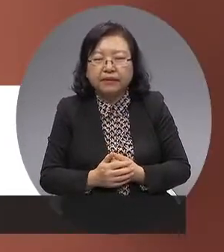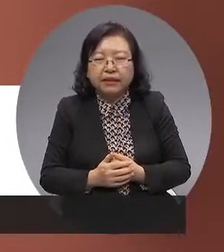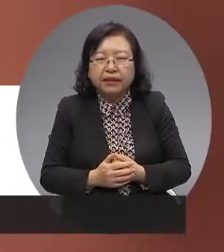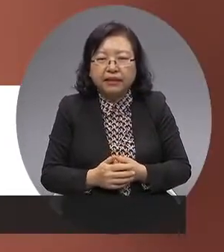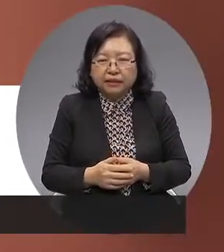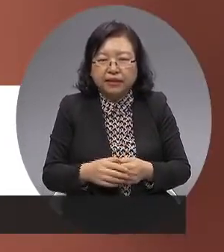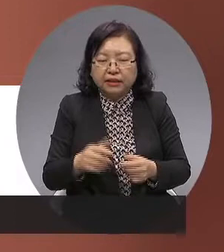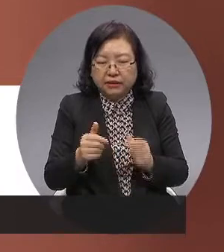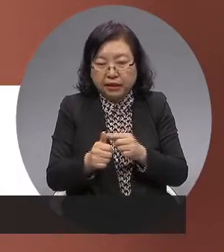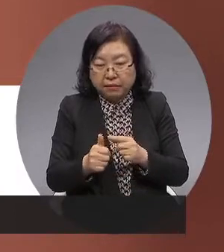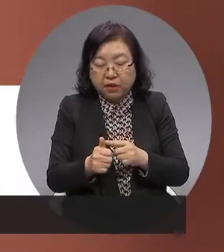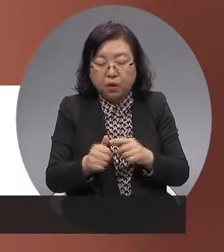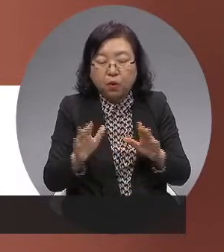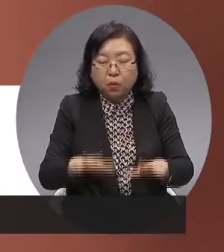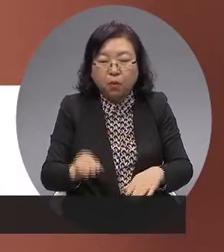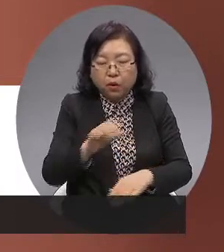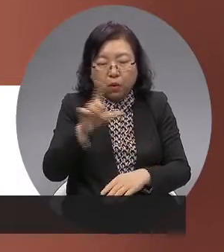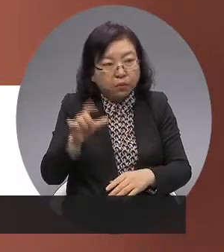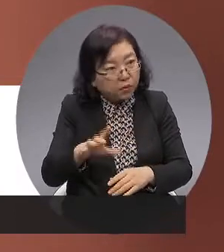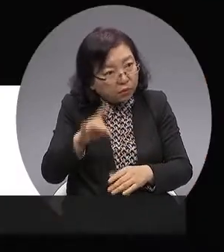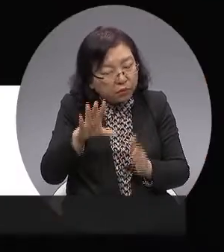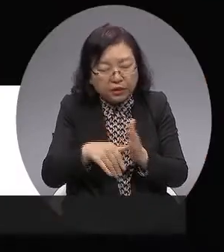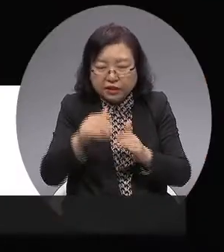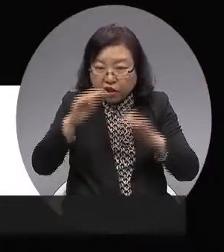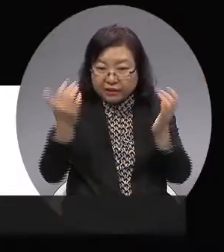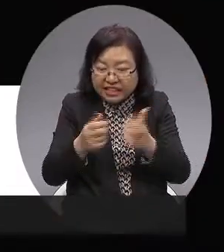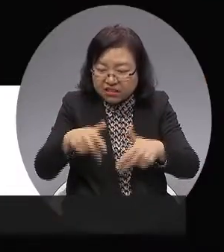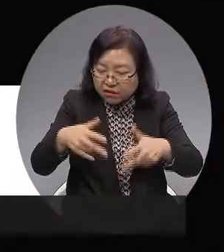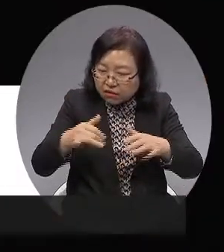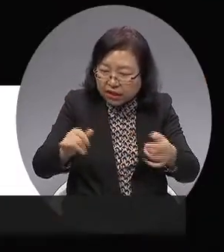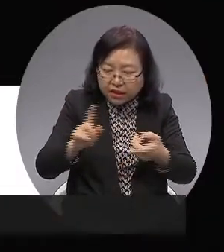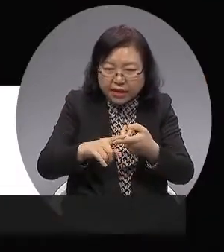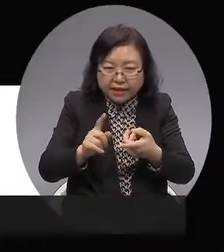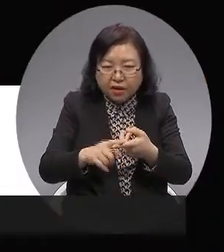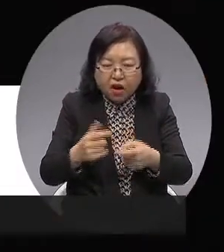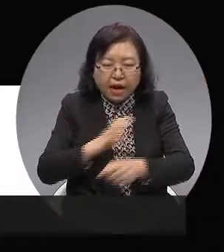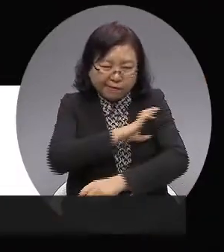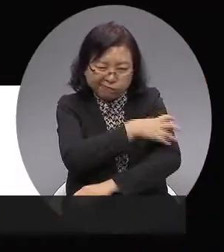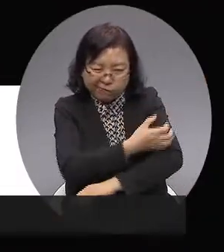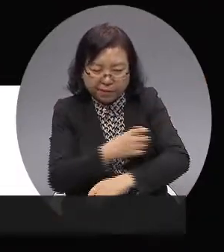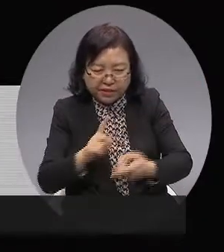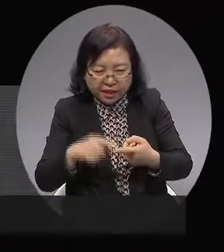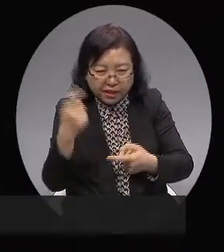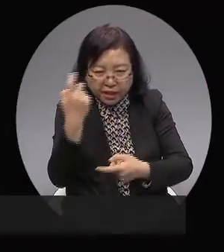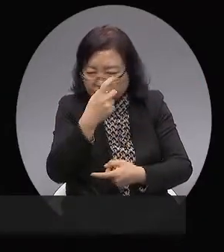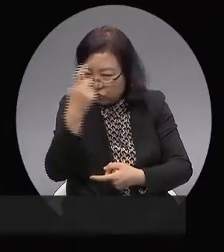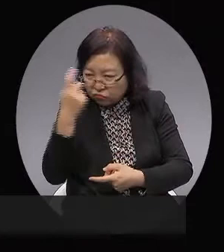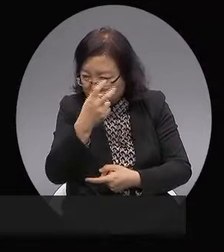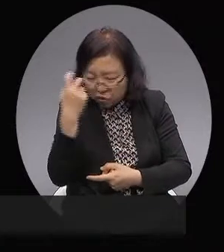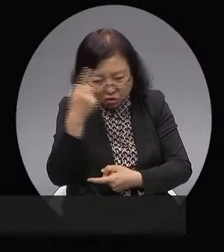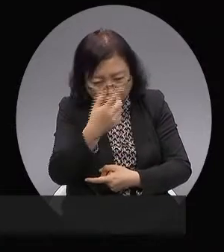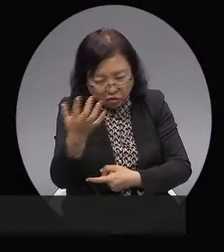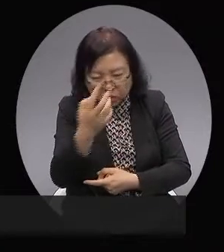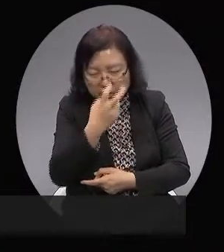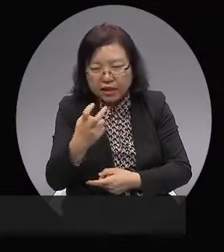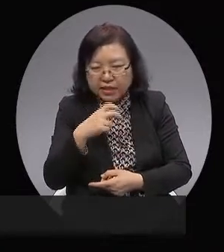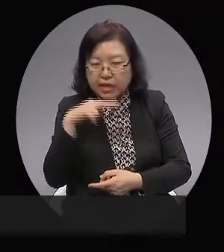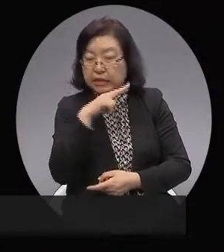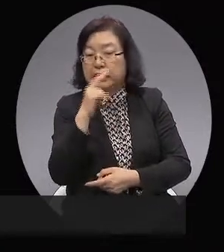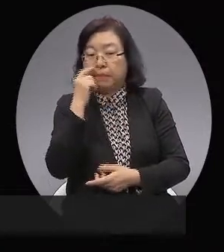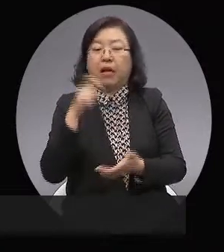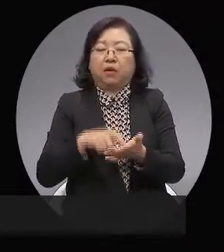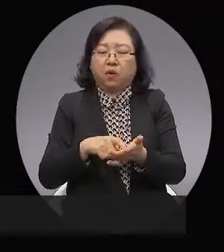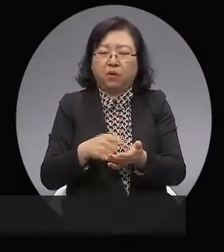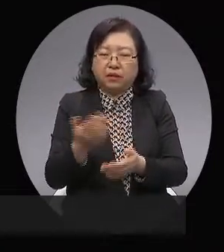해당 간부는 올해 초 전 직원 대상 갑질 유형 파악 설문조사에서 갑질 의혹이 제기돼 지난달